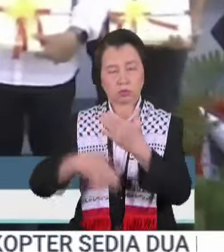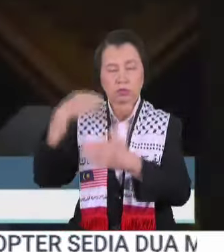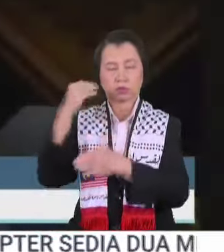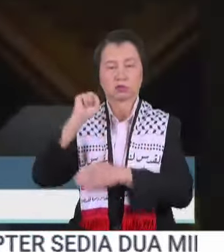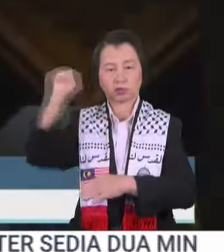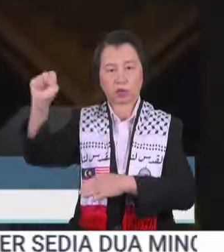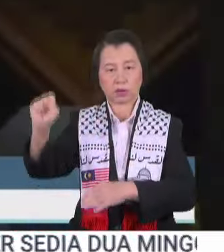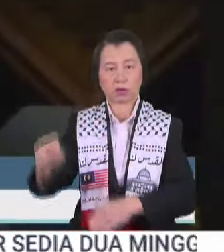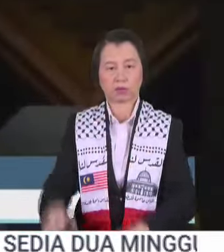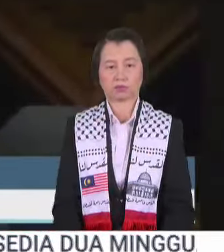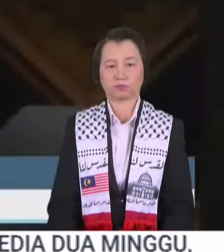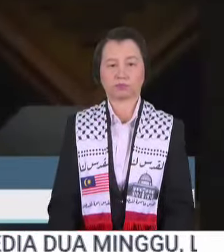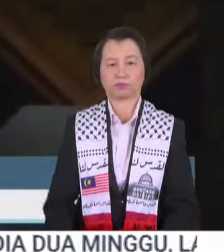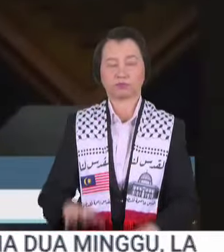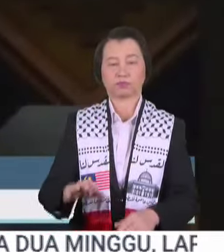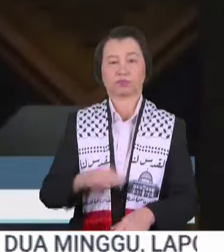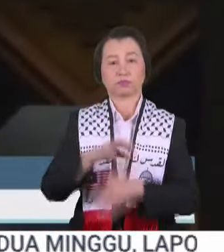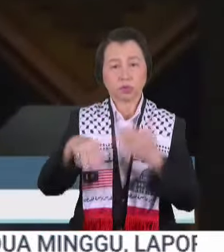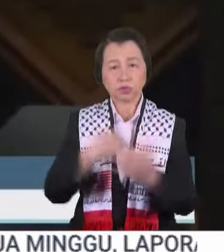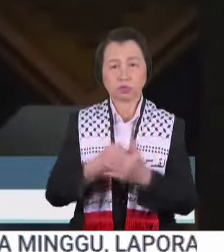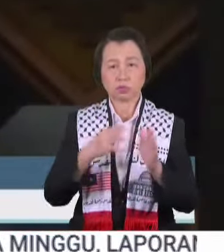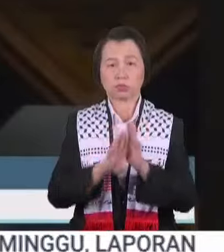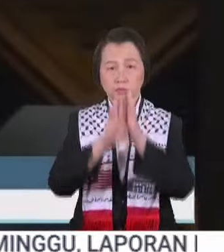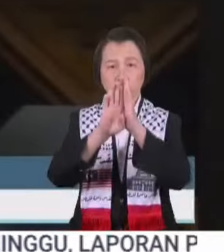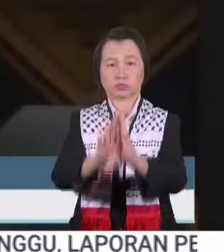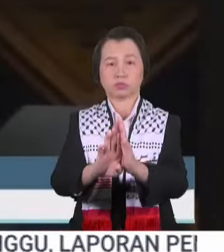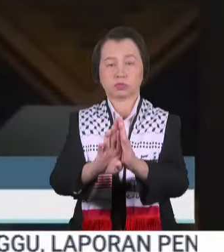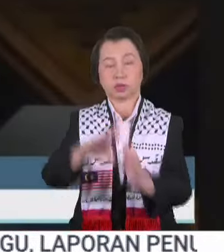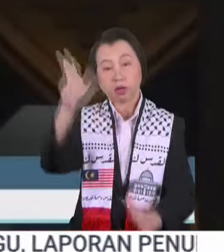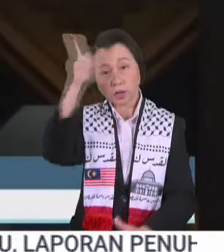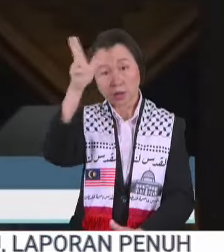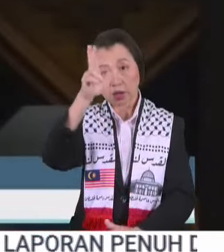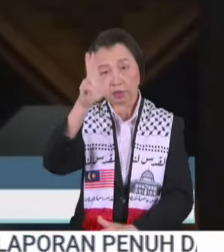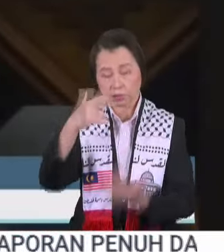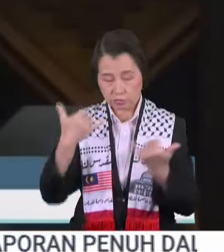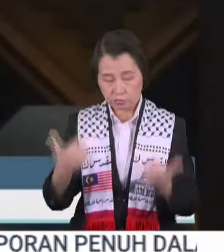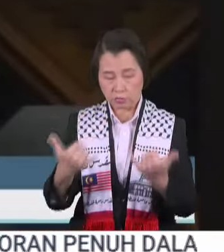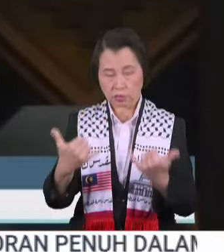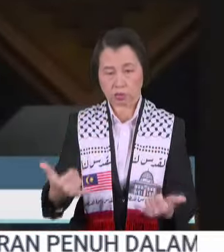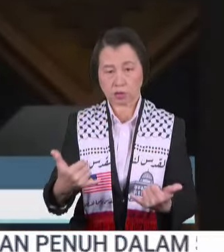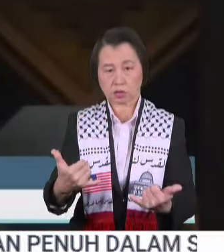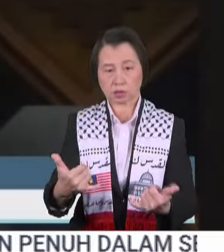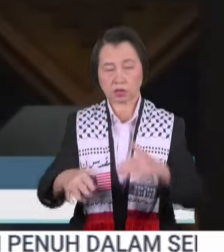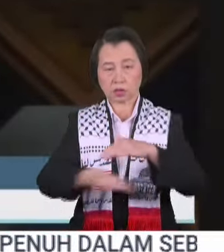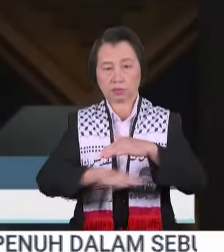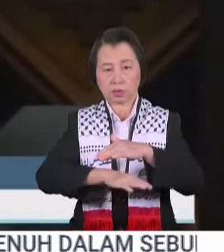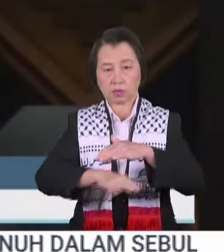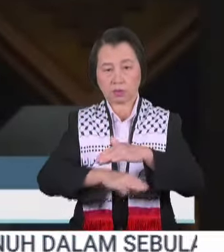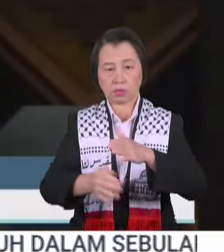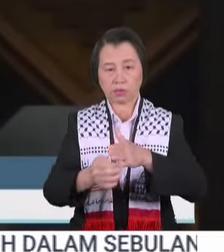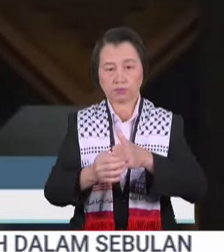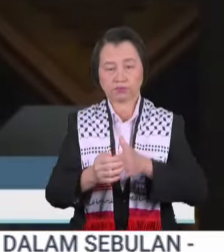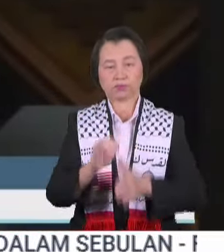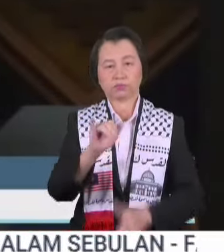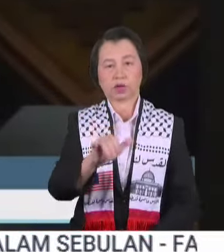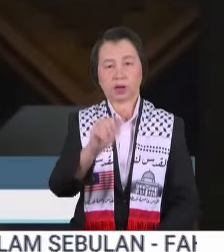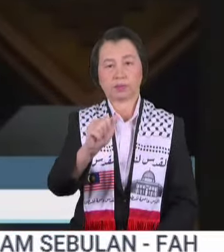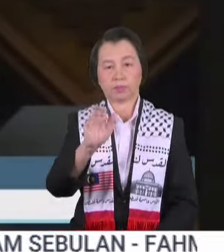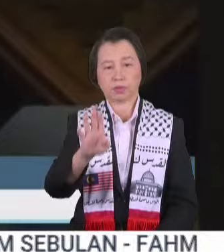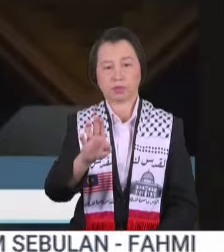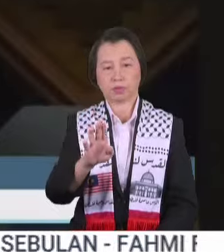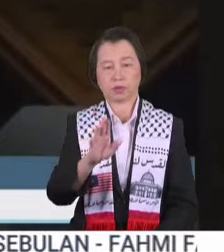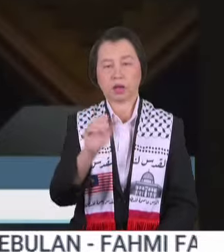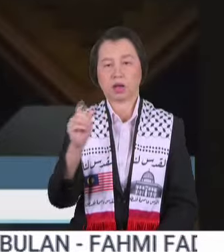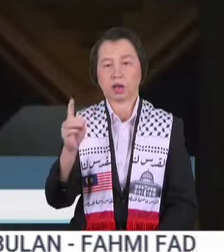negeri. Semua ini membuktikan bahawa kerajaan hari ini di bawah pimpinan yang amat berhormat